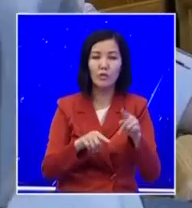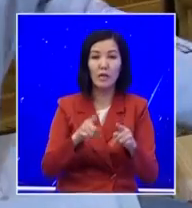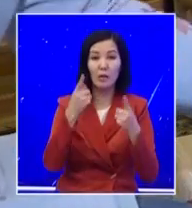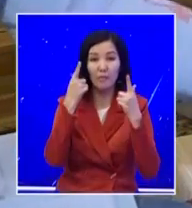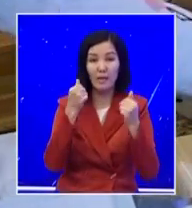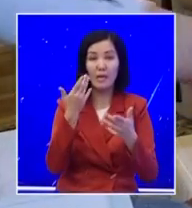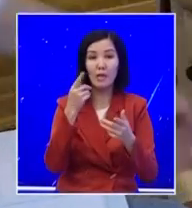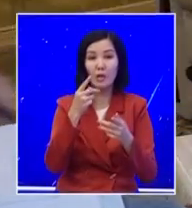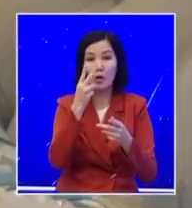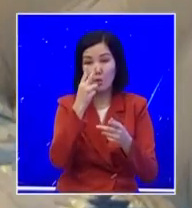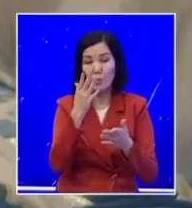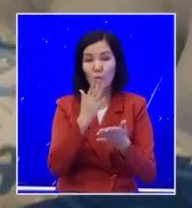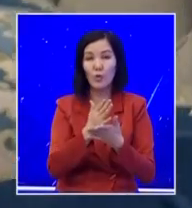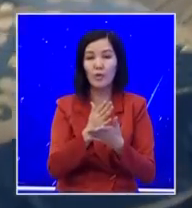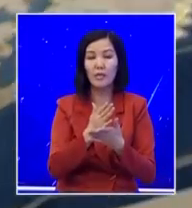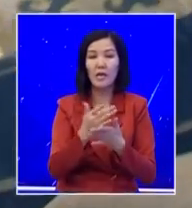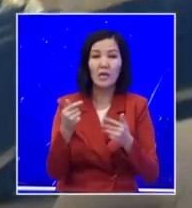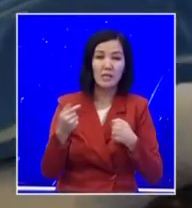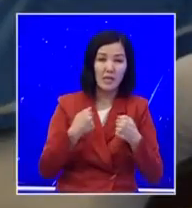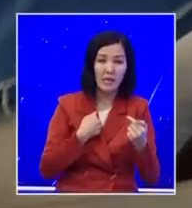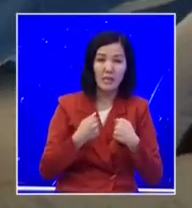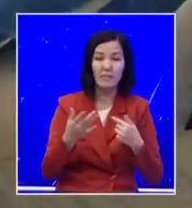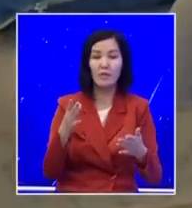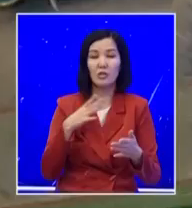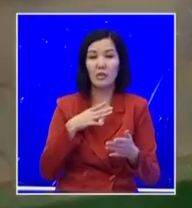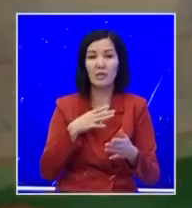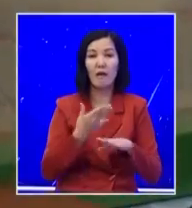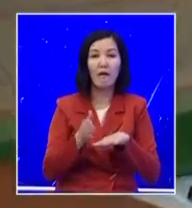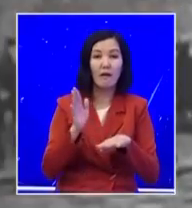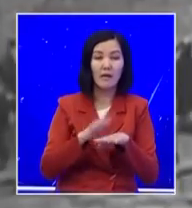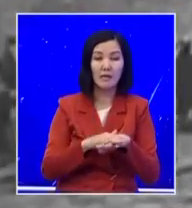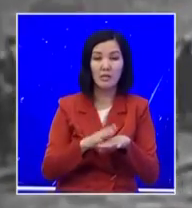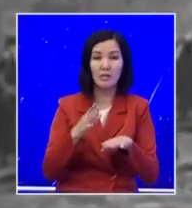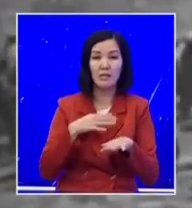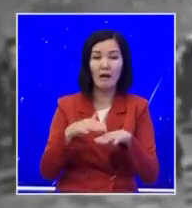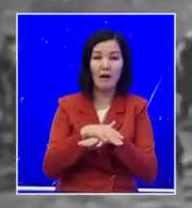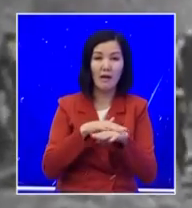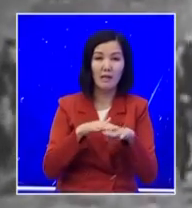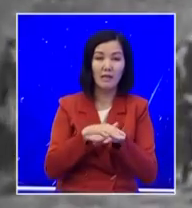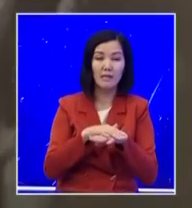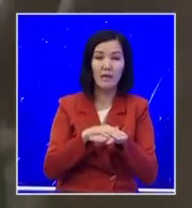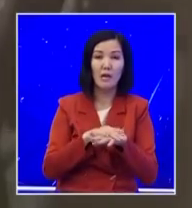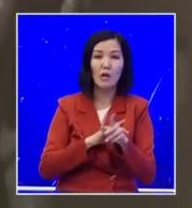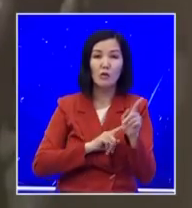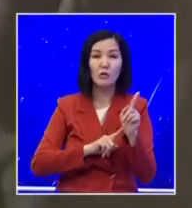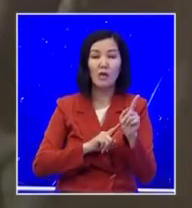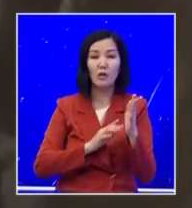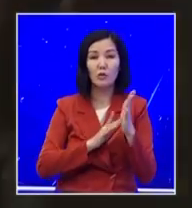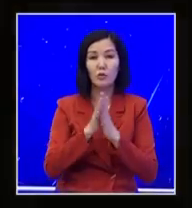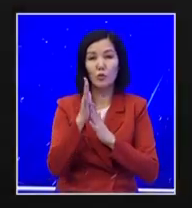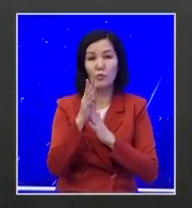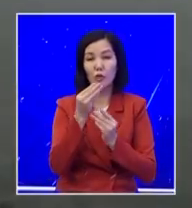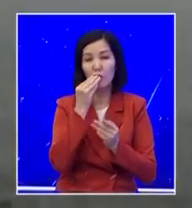Көрген қорлық, шеккен бейнет, шоқшылықтың ашы дәмін көрген, қиыншылықта сенделген жұрт шөп тамырында нәр еткен. Ғабдулла Ақсақалдың